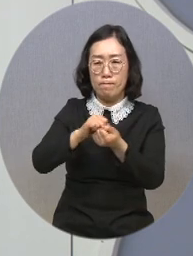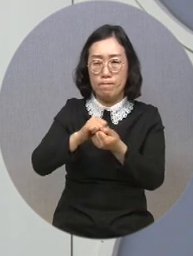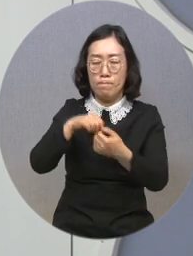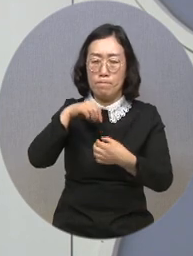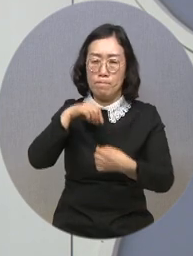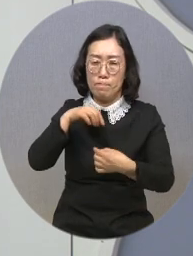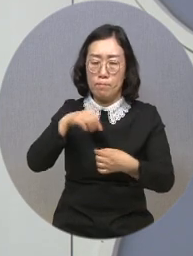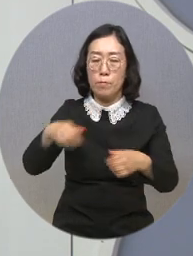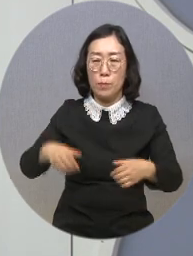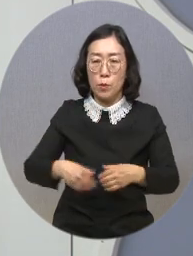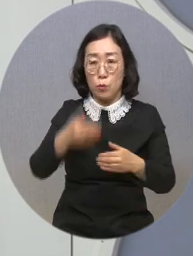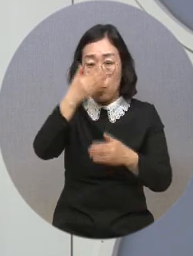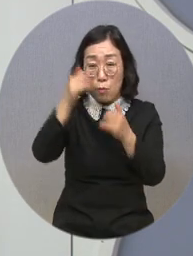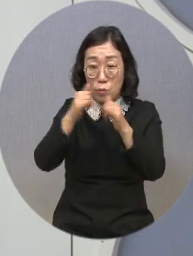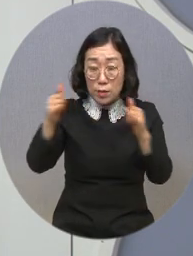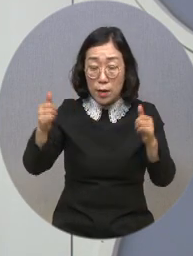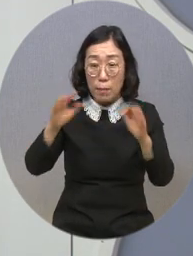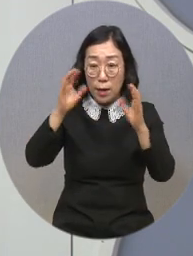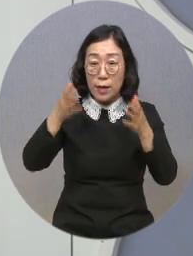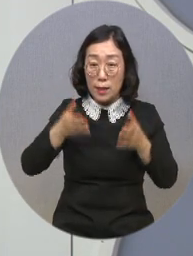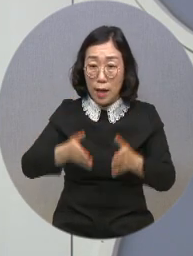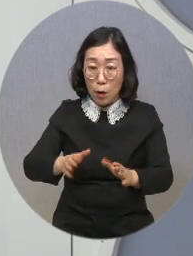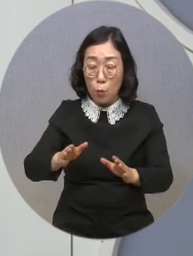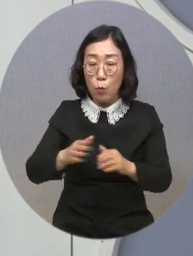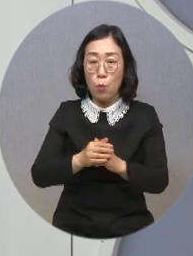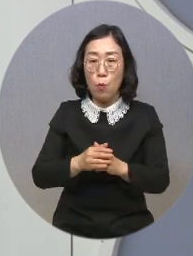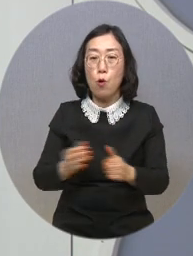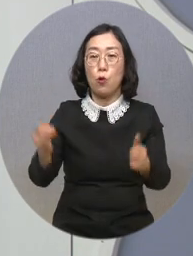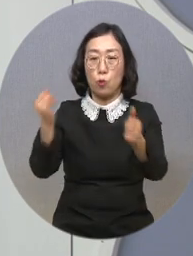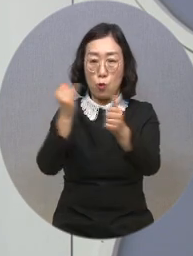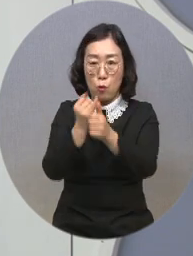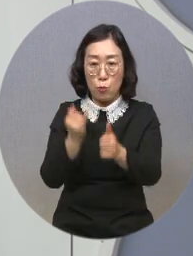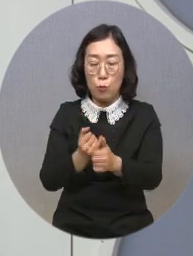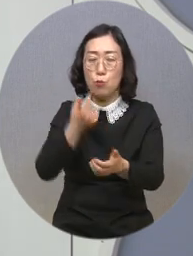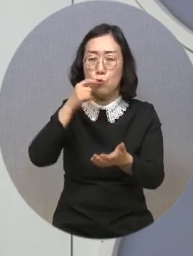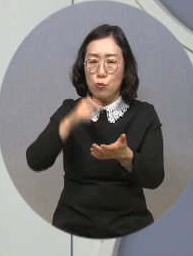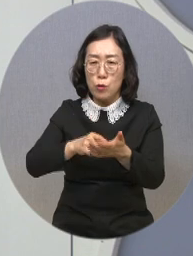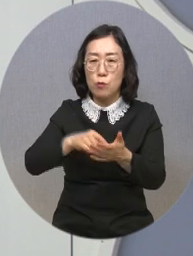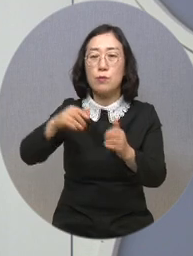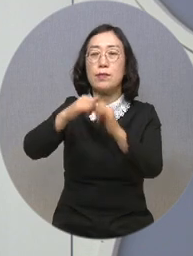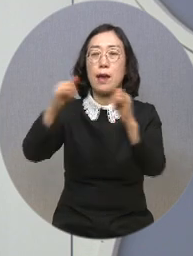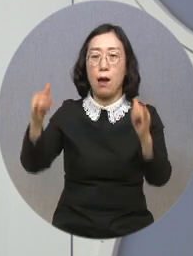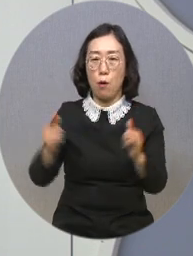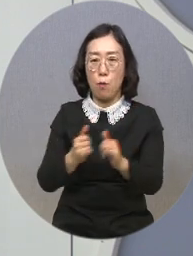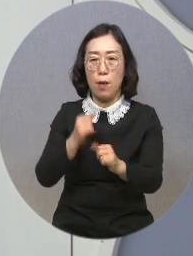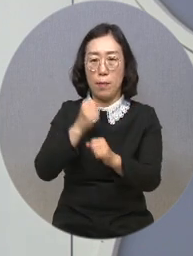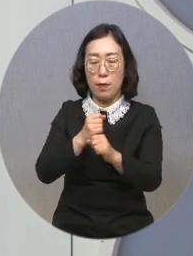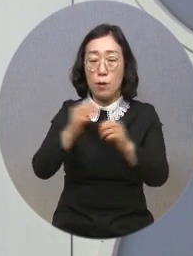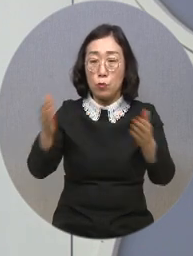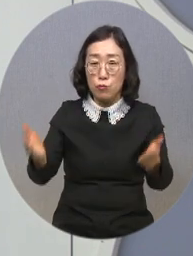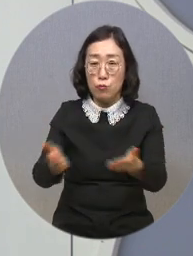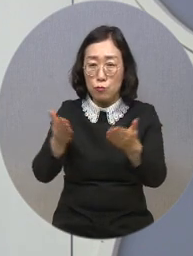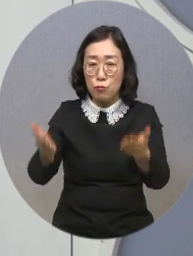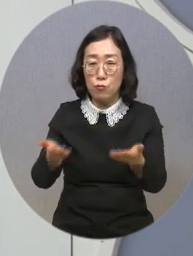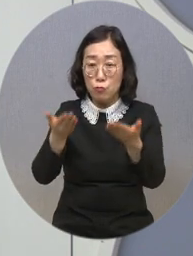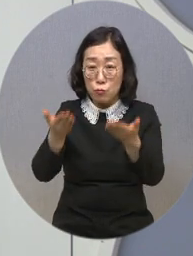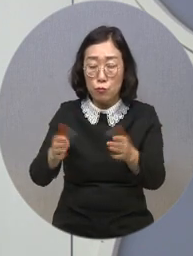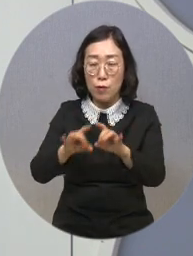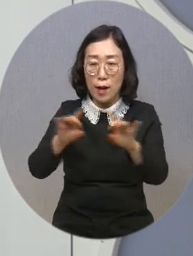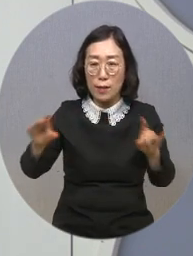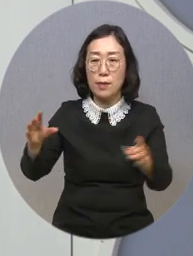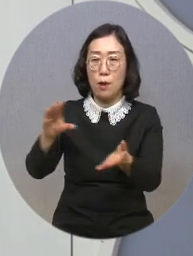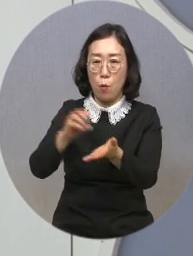젊은이들이 아이를 낳고 결혼할 수 있도록 만드는 사회로 가야 된다 하는 것이 과제라고